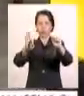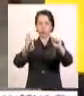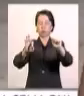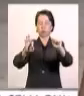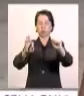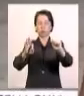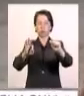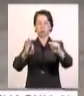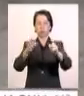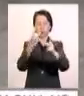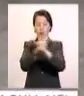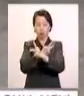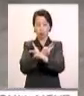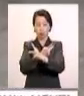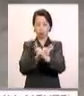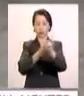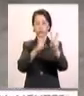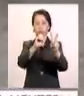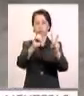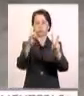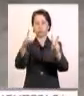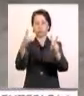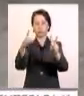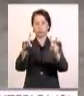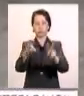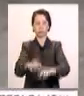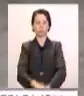Suzuki edisi 2018.